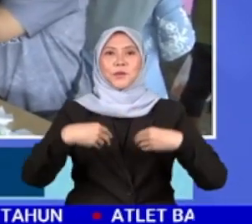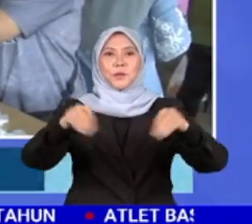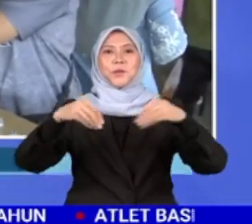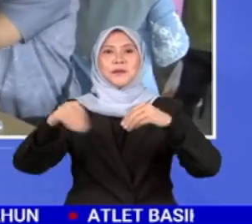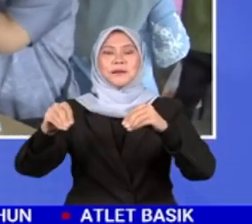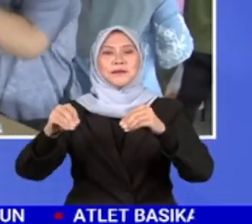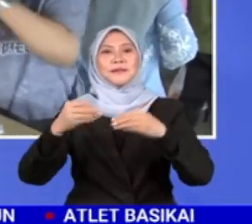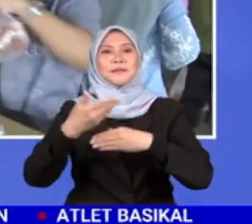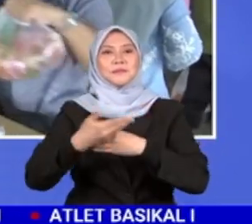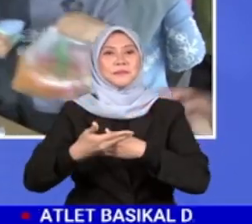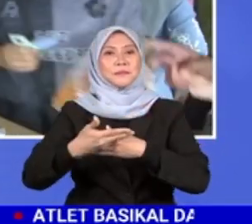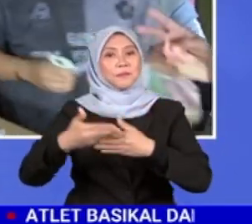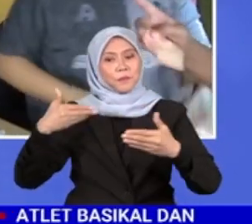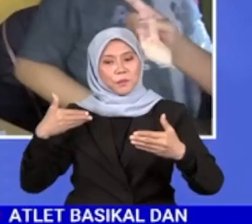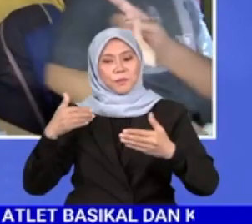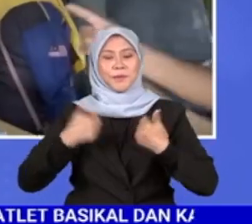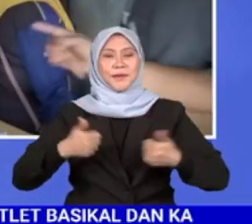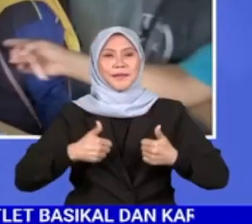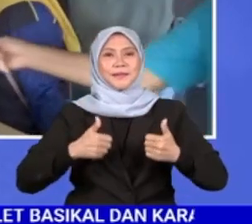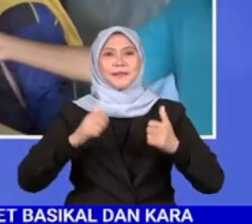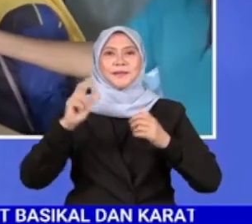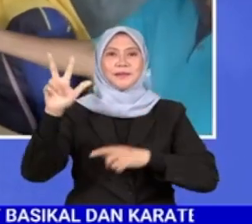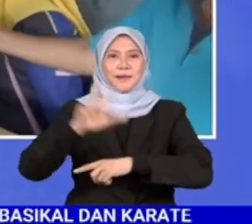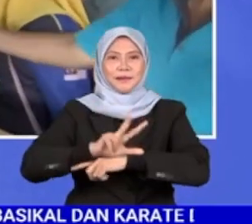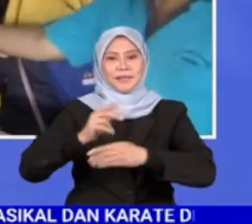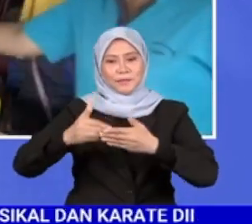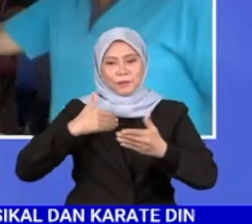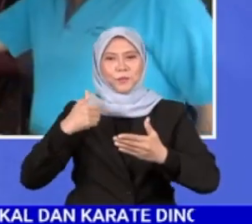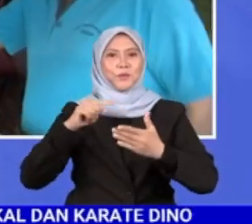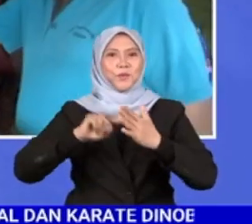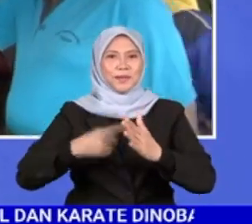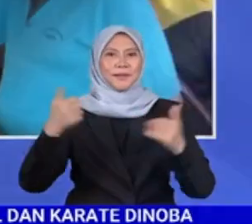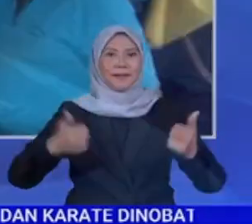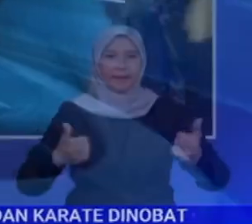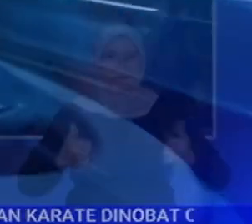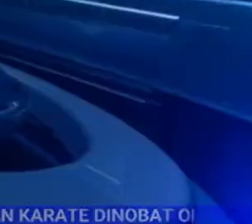jualan pra-Aidilfitri yang bakal bermula 3 hari sebelum Syawal.